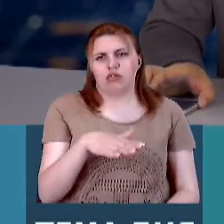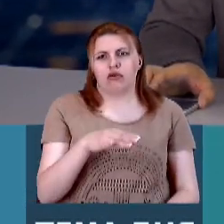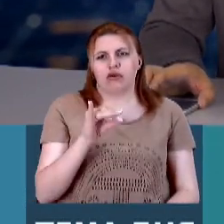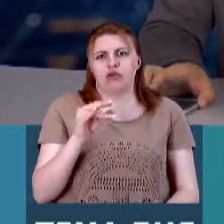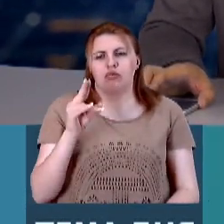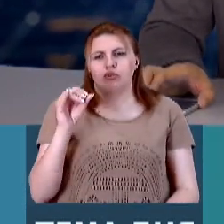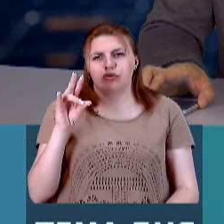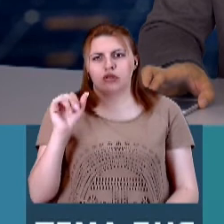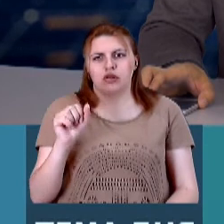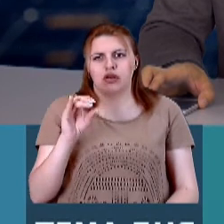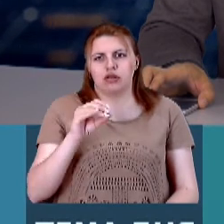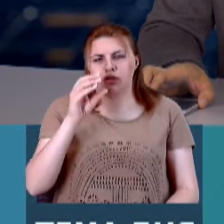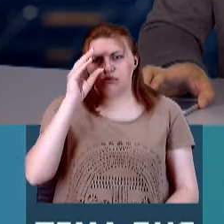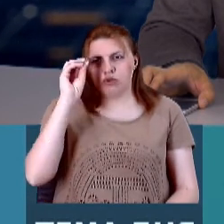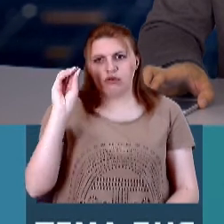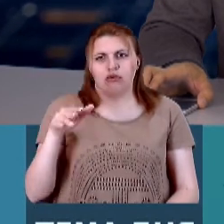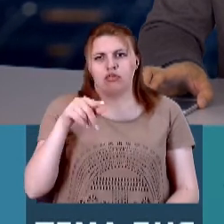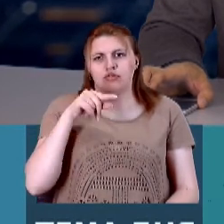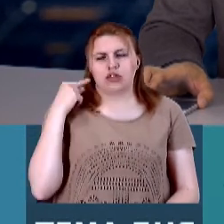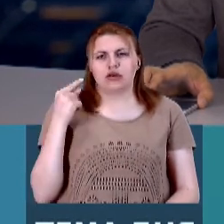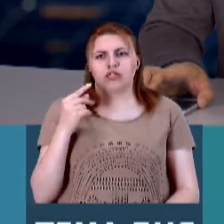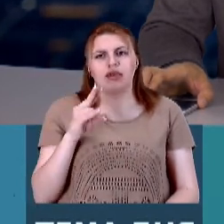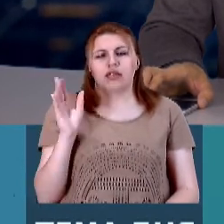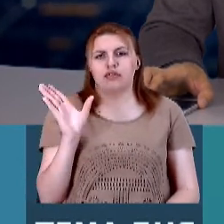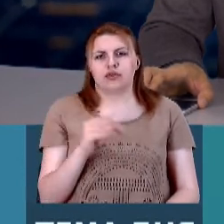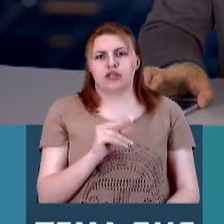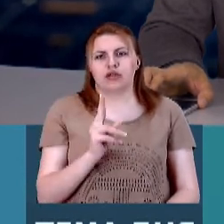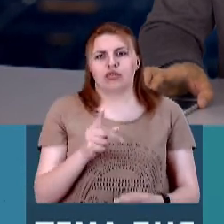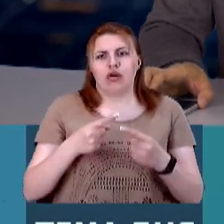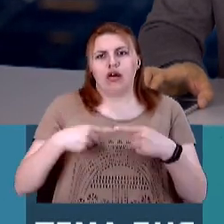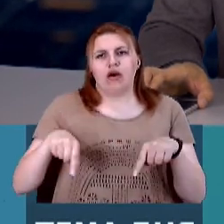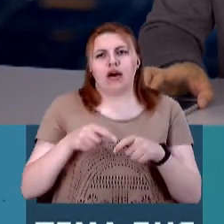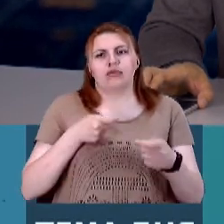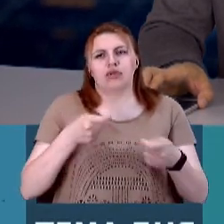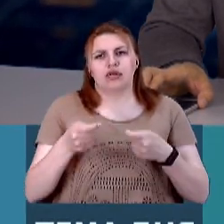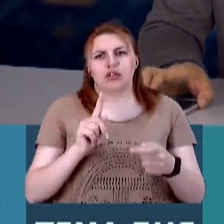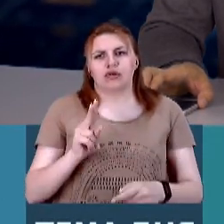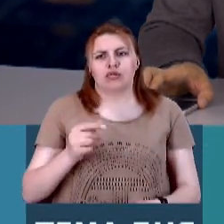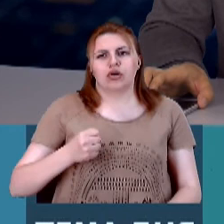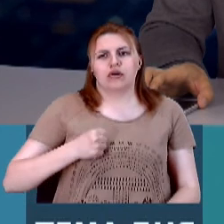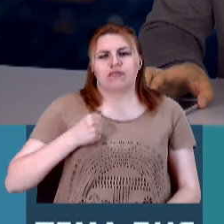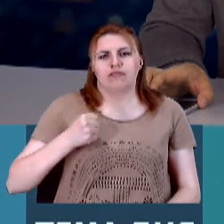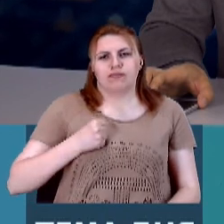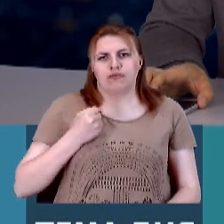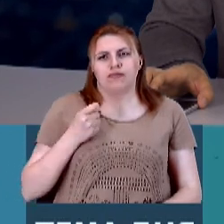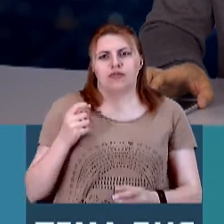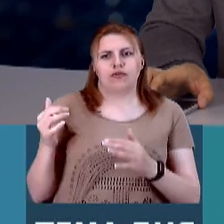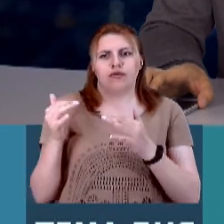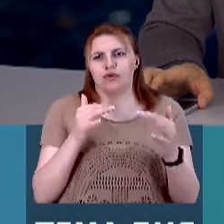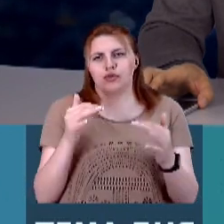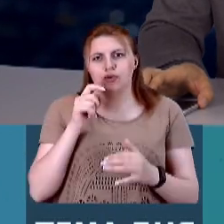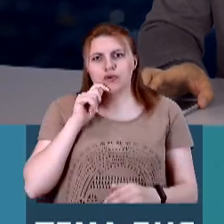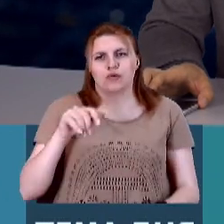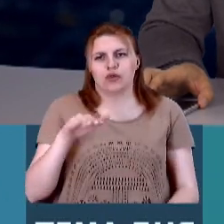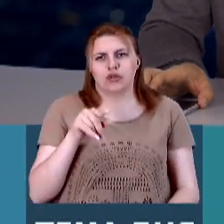Росію. Але ж не всі. Ті, хто працюють на адміністрацію, ті, хто зі зброєю в руках воюють з Україною, ті,